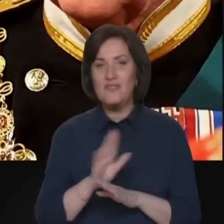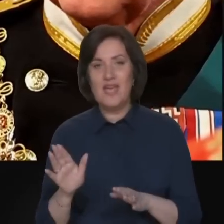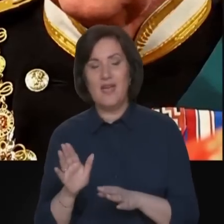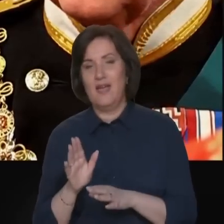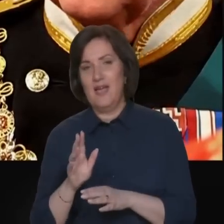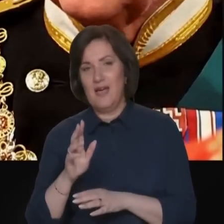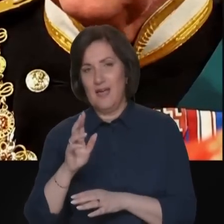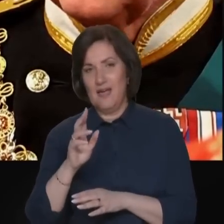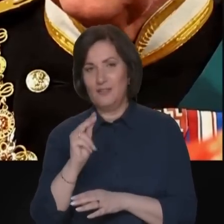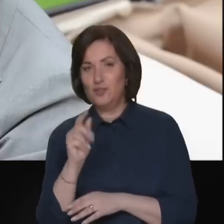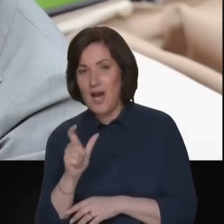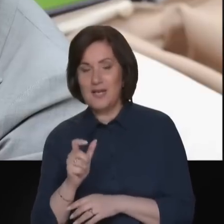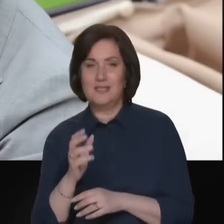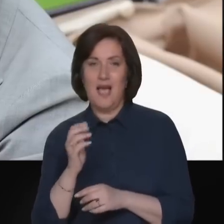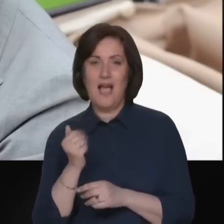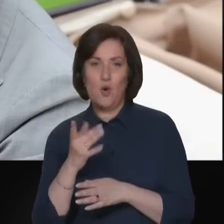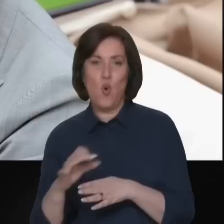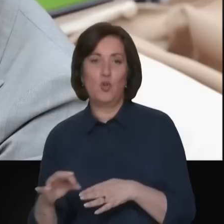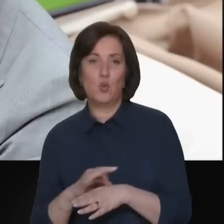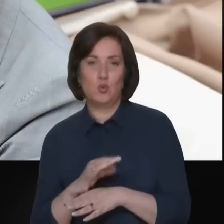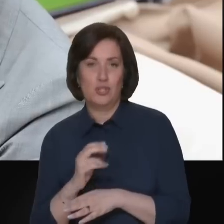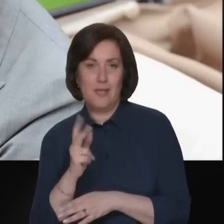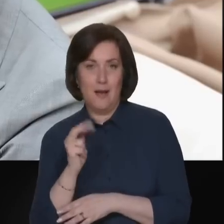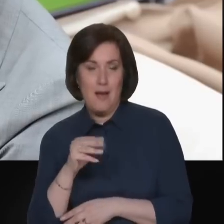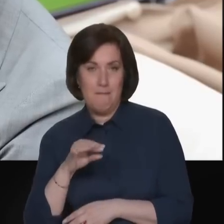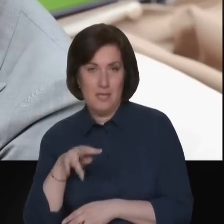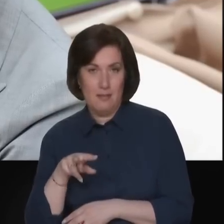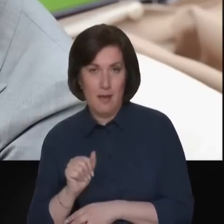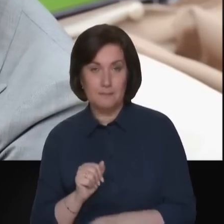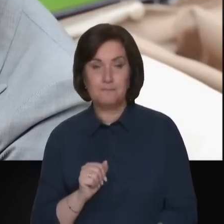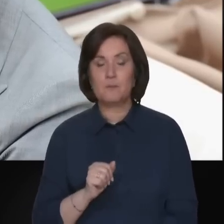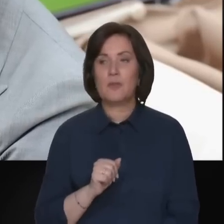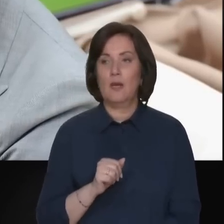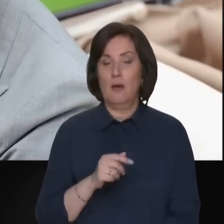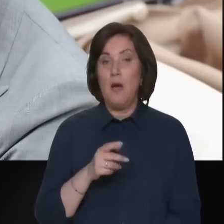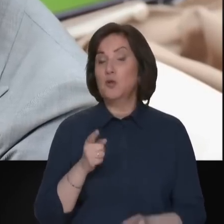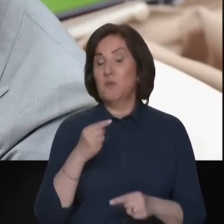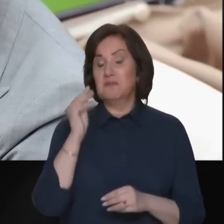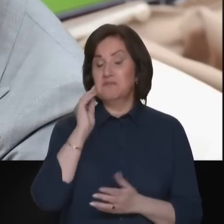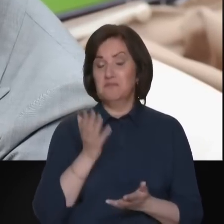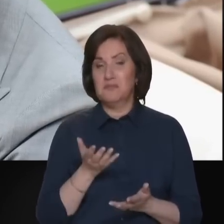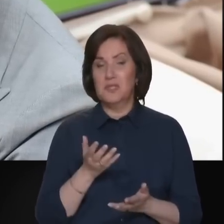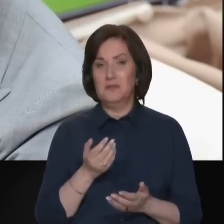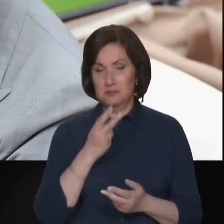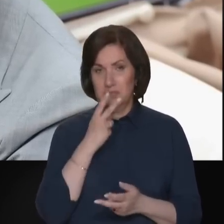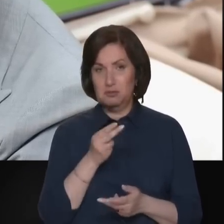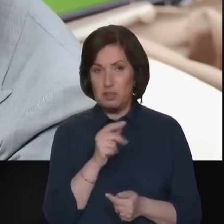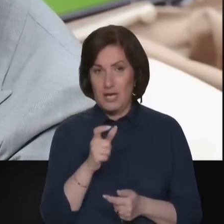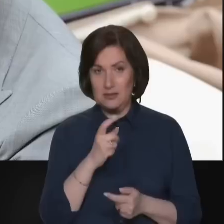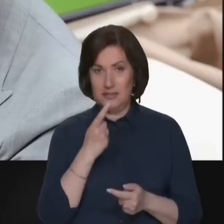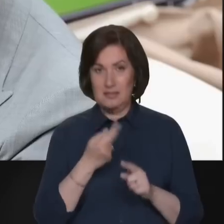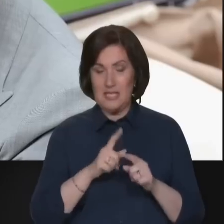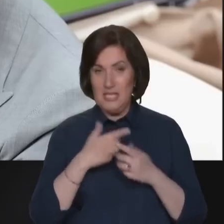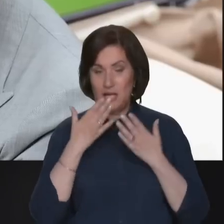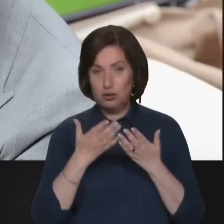вже королева консорт Каміла. А чому ви так вважаєте? Ну, тому що насправді Чарльз, от судячи з тих мемуарів, які